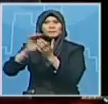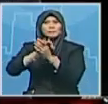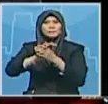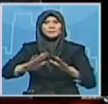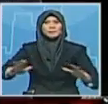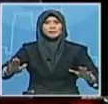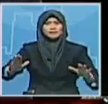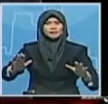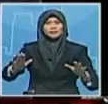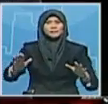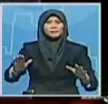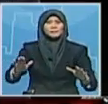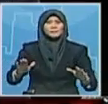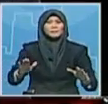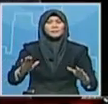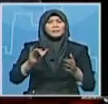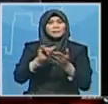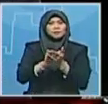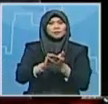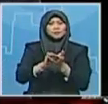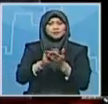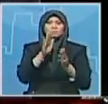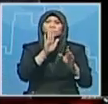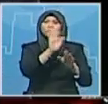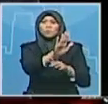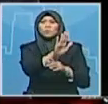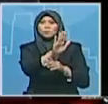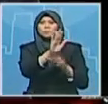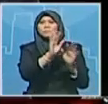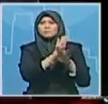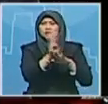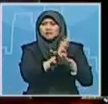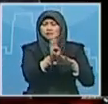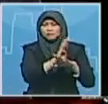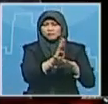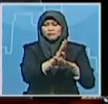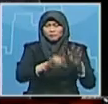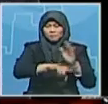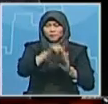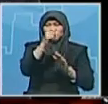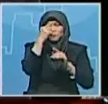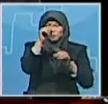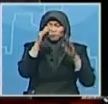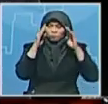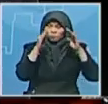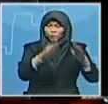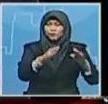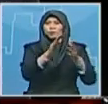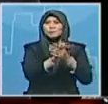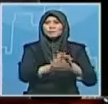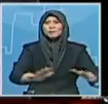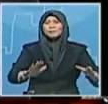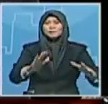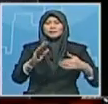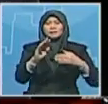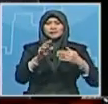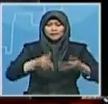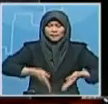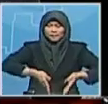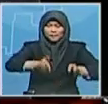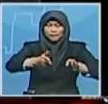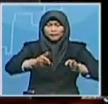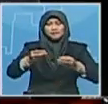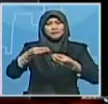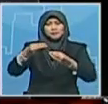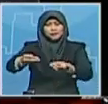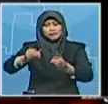Itu core business mereka. Mereka lebih kepada untuk keselamatan jalan raya. Memberi kesedaran pada